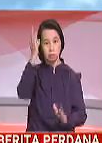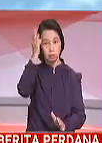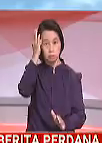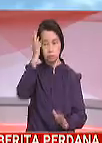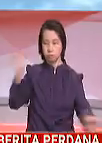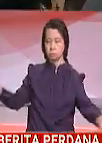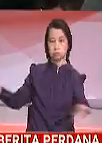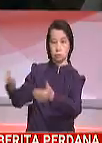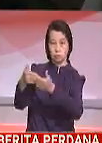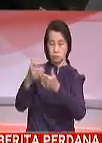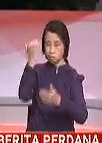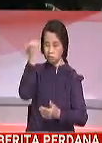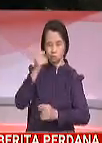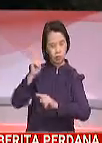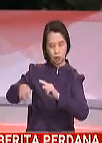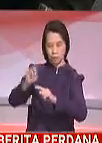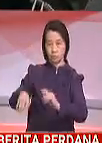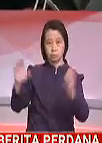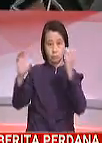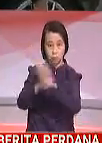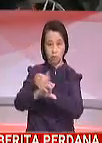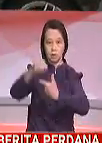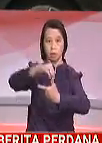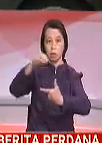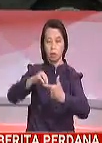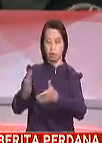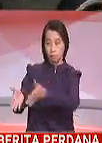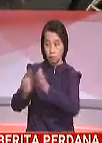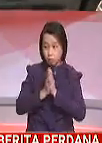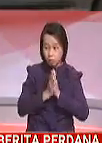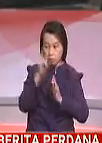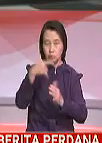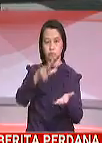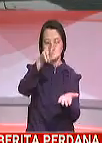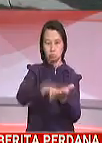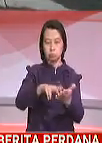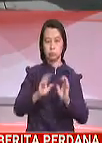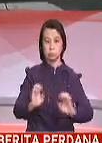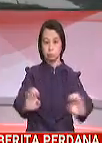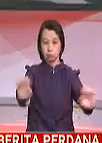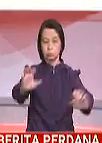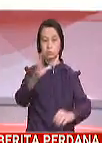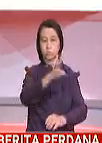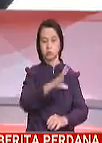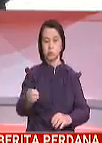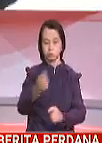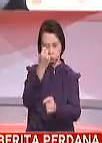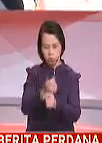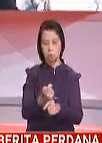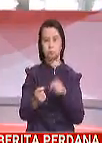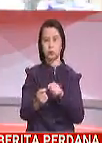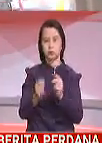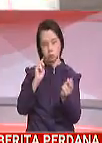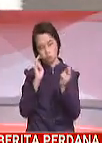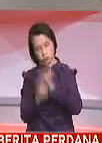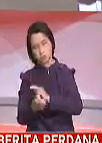menutup pintu mahkamah daripada sebarang cabaran atau permohonan terhadap pengisytiharan darurat dan ketetapan itu